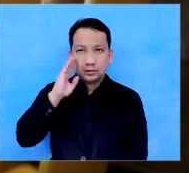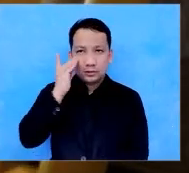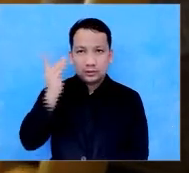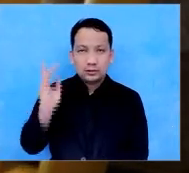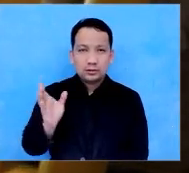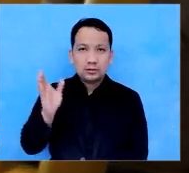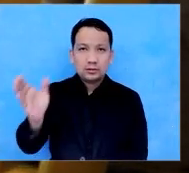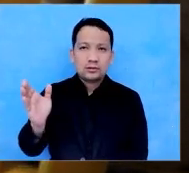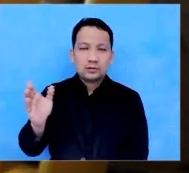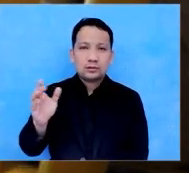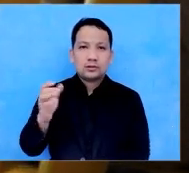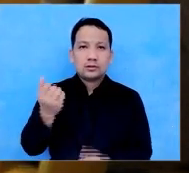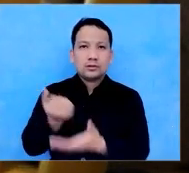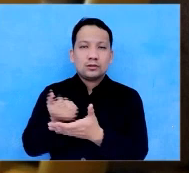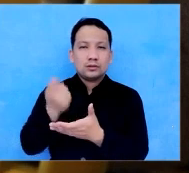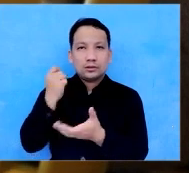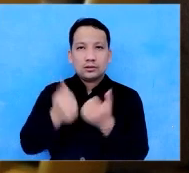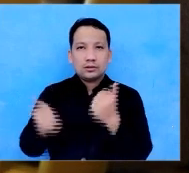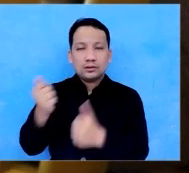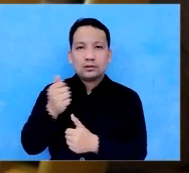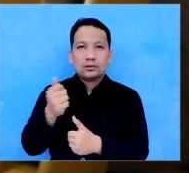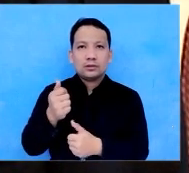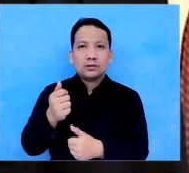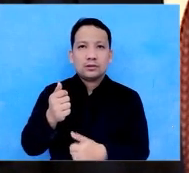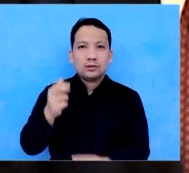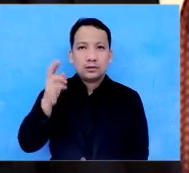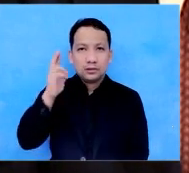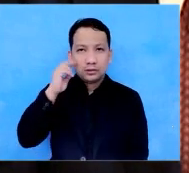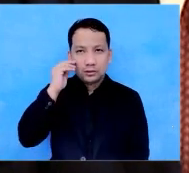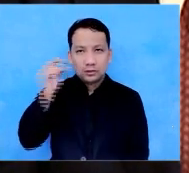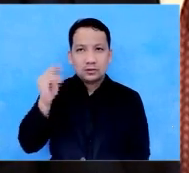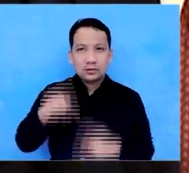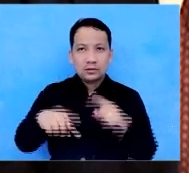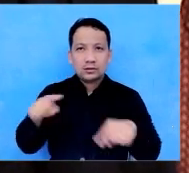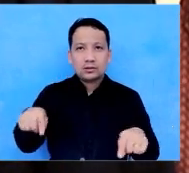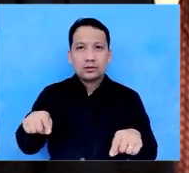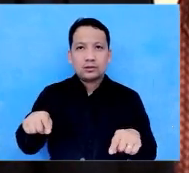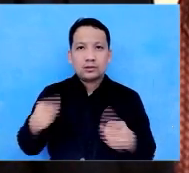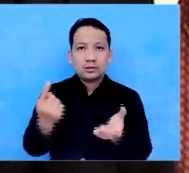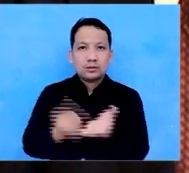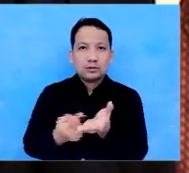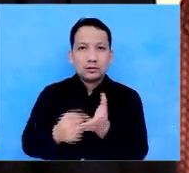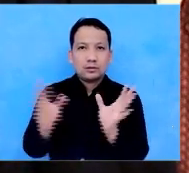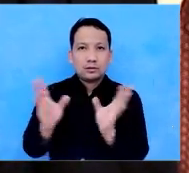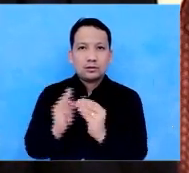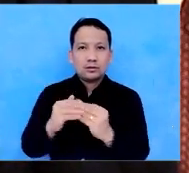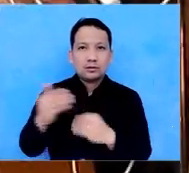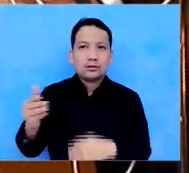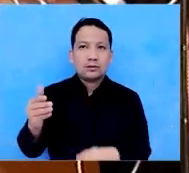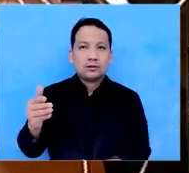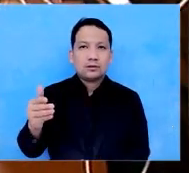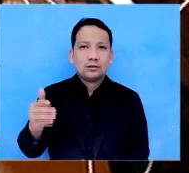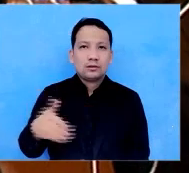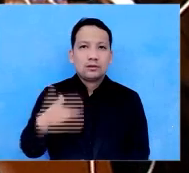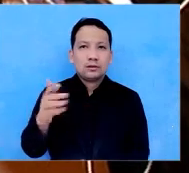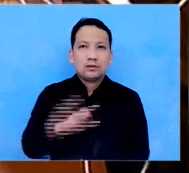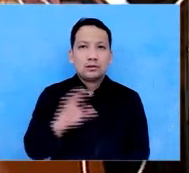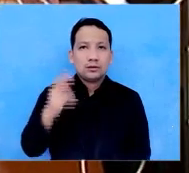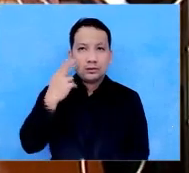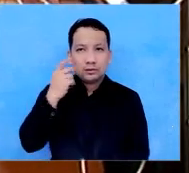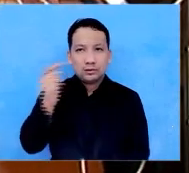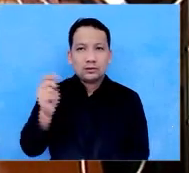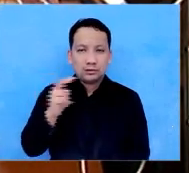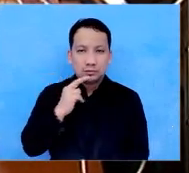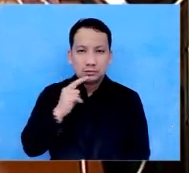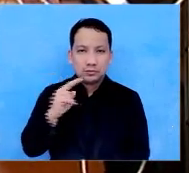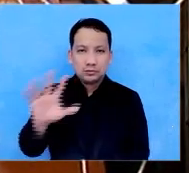at Socio-Economic Secretary Aracy Balisacan para sa iba pang engagement. Nagbabalita mula sa Frontline, Hannibal